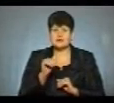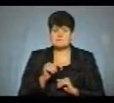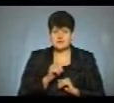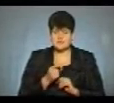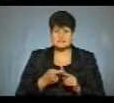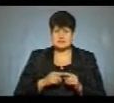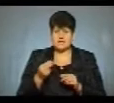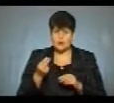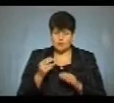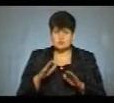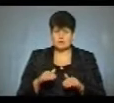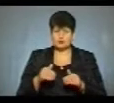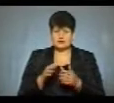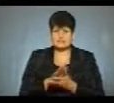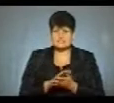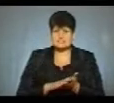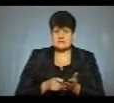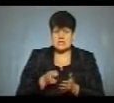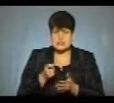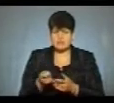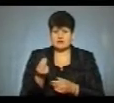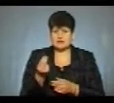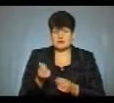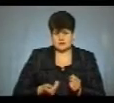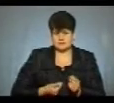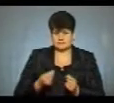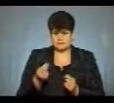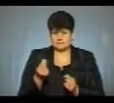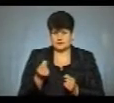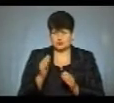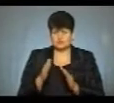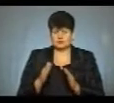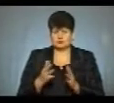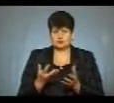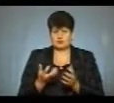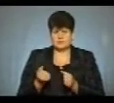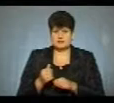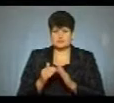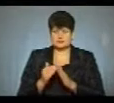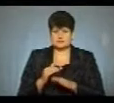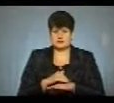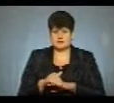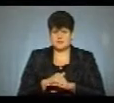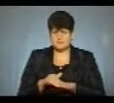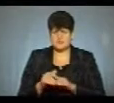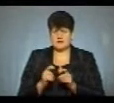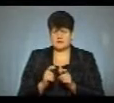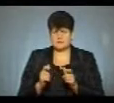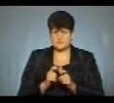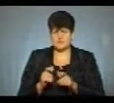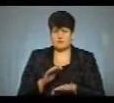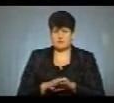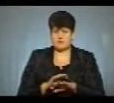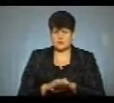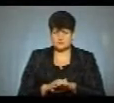подали заявки на готівкову форму, та, щоб буде людям приходити за їхніми адресами або їхніми закартковими рахунками в